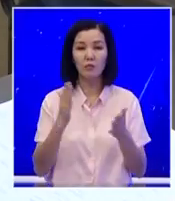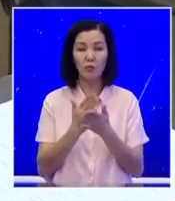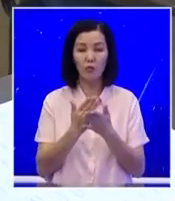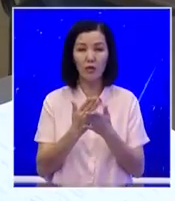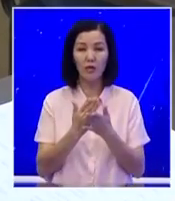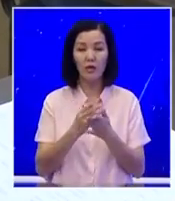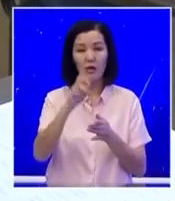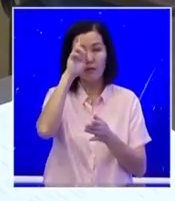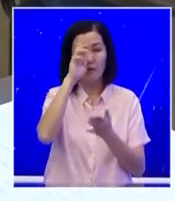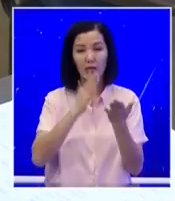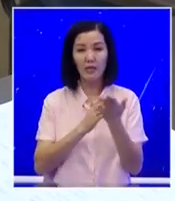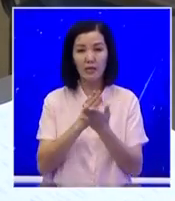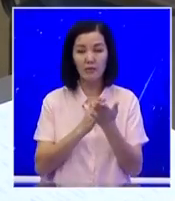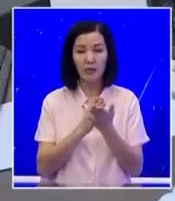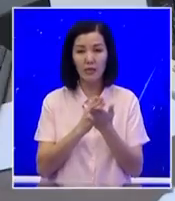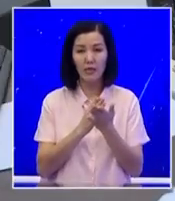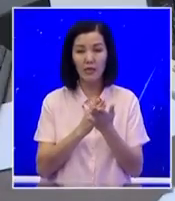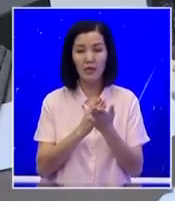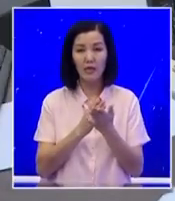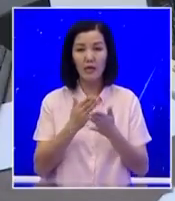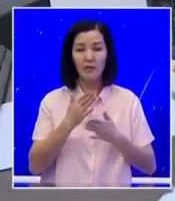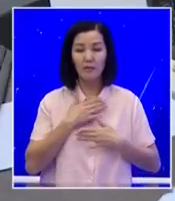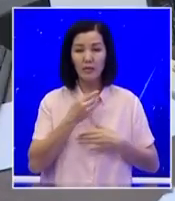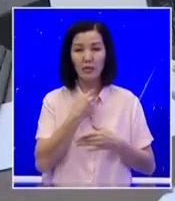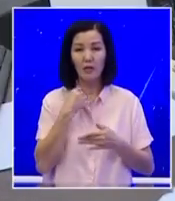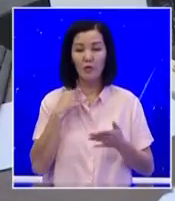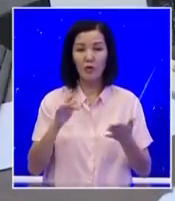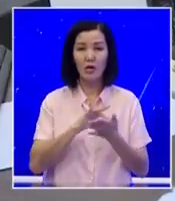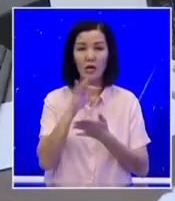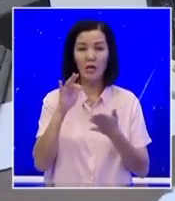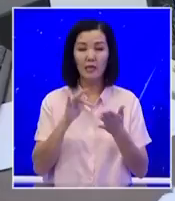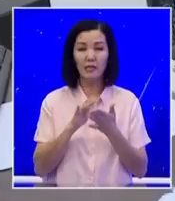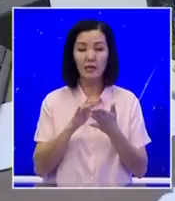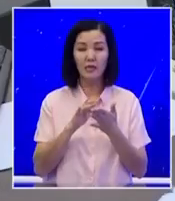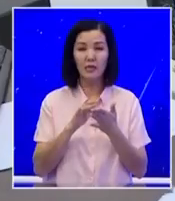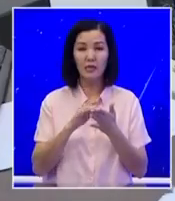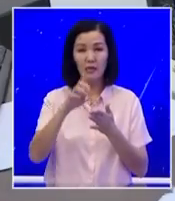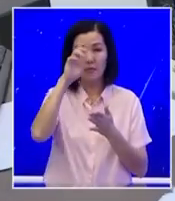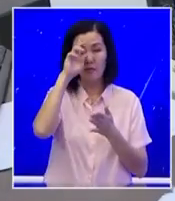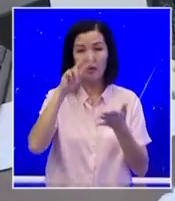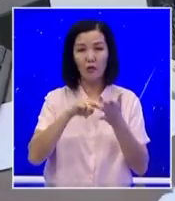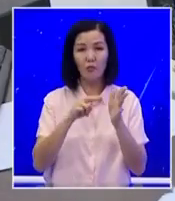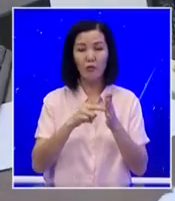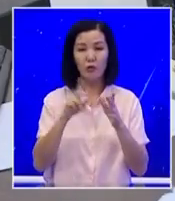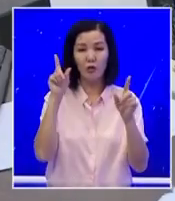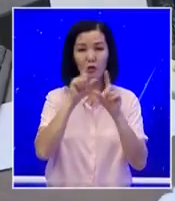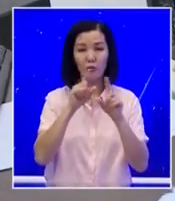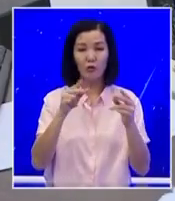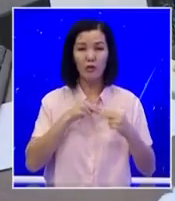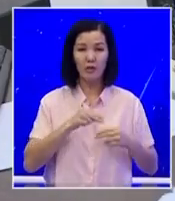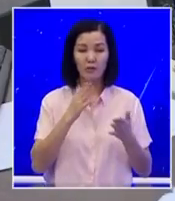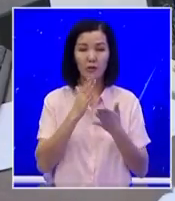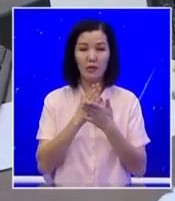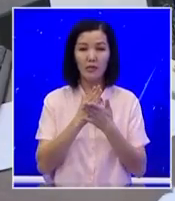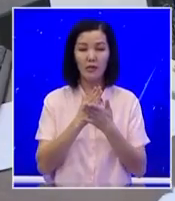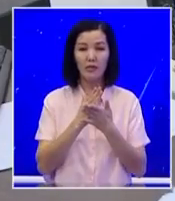Мемлекеттік қызметкерлер болатын болса, ол кісі осы бізде Талдықорған қаласының тұрғылықты осы жерде мемлекеттік бюджеттік ұйымдарда қызмет ету керек. Және